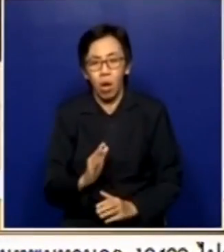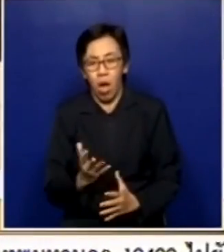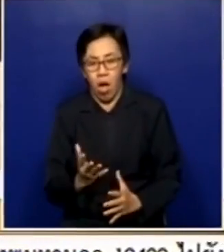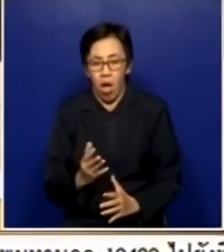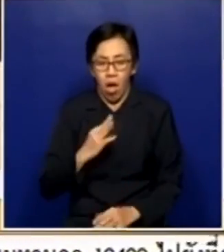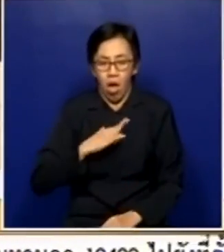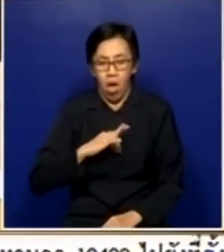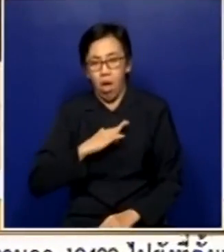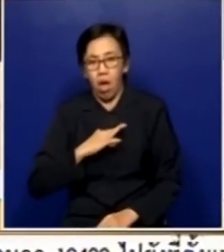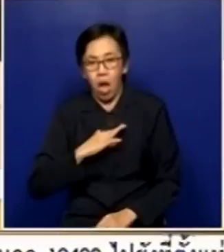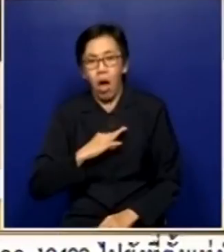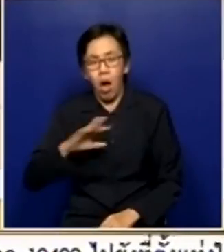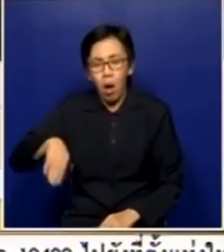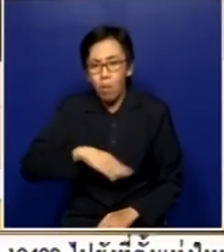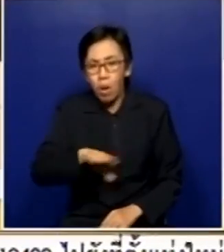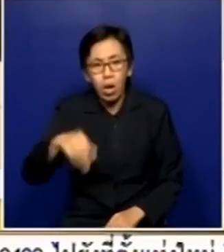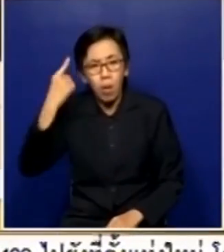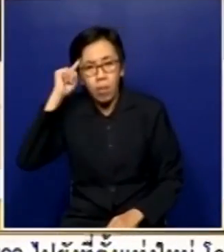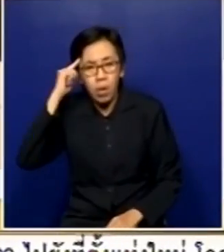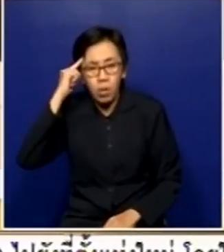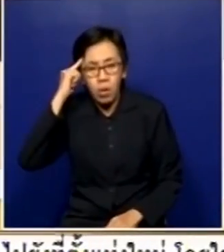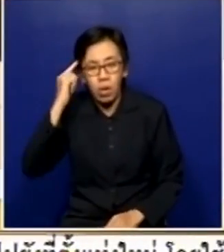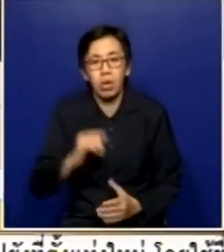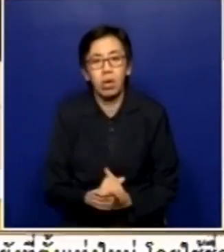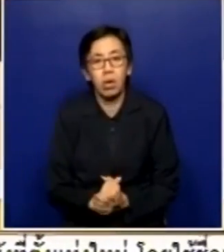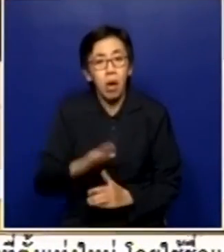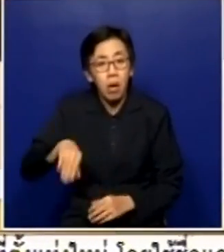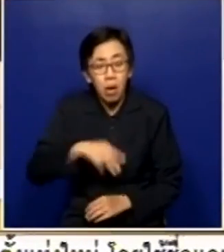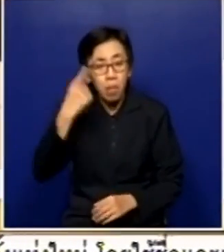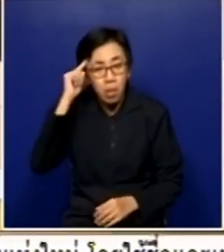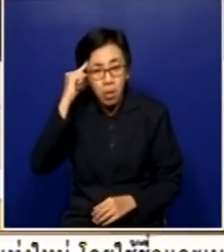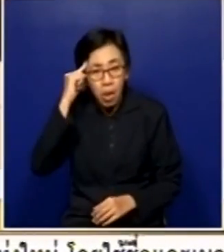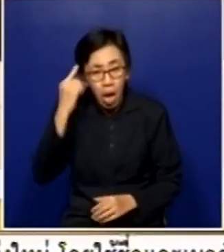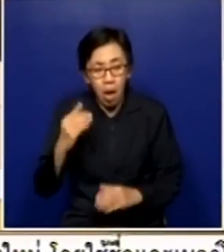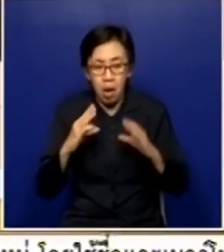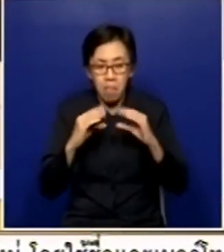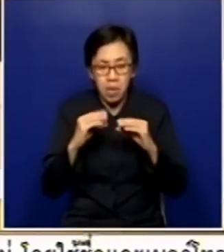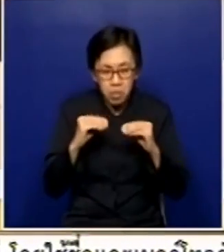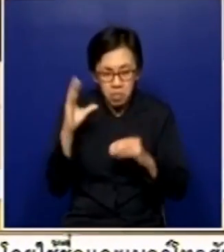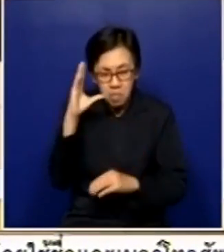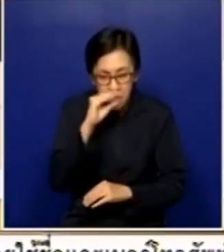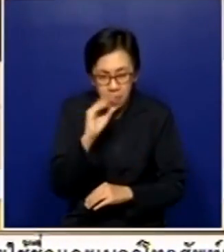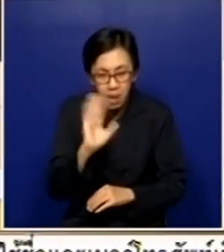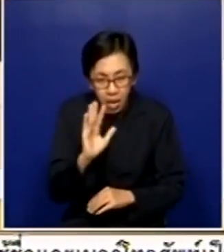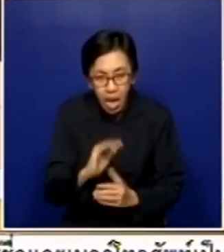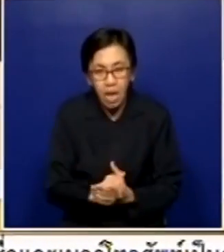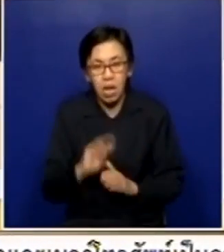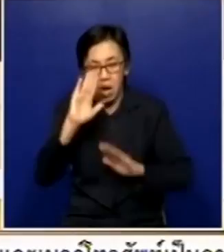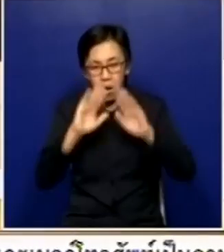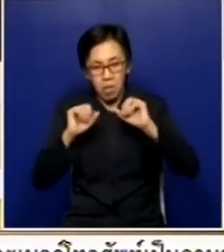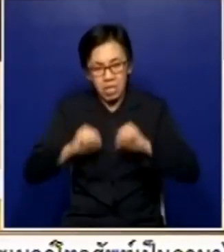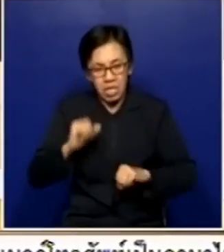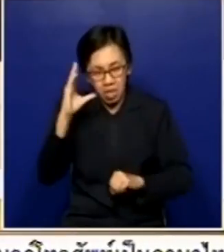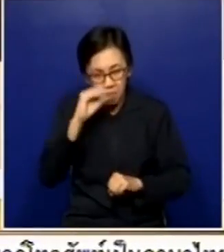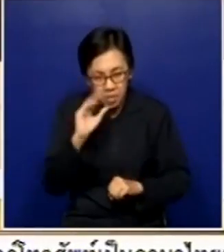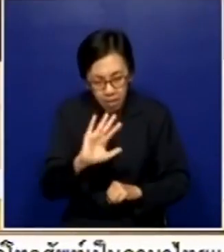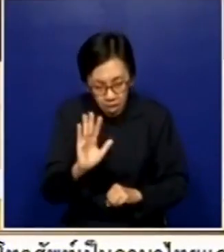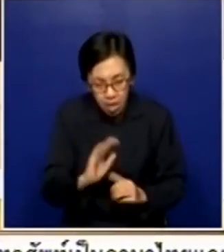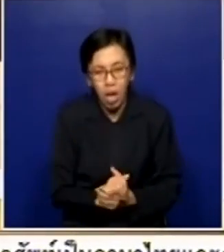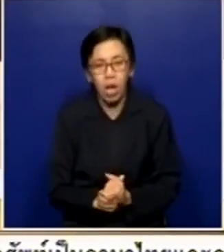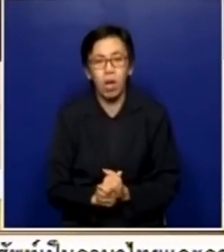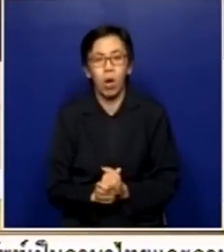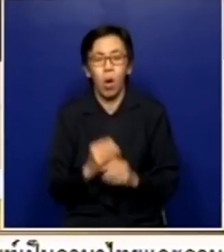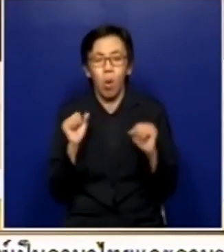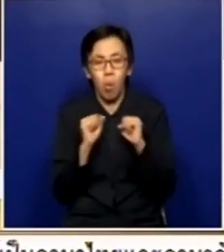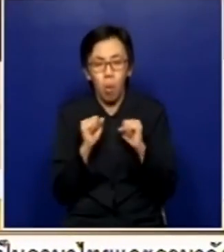แต่ตอนแรกแล้วพวกเราไม่รู้นะครับก็วันถึงขนาดว่าจะต้องไม่มีการประชุมค่ำเนื้อลงมาติดทองคำไม่ได้กลัวเพลิน